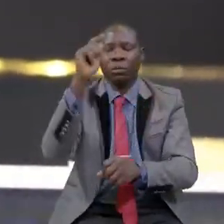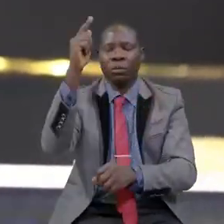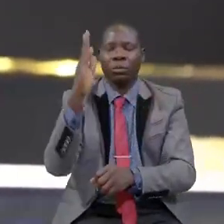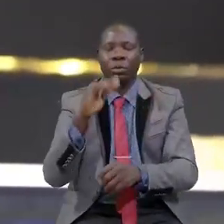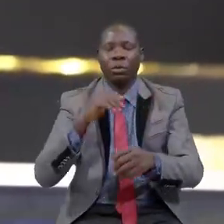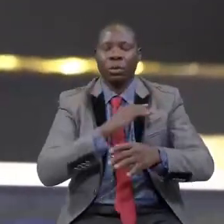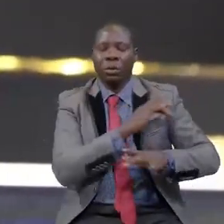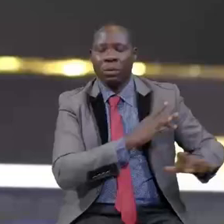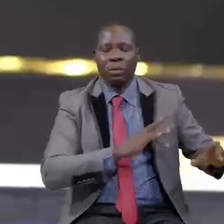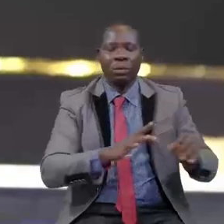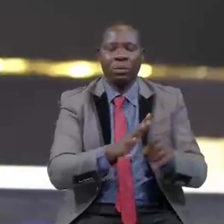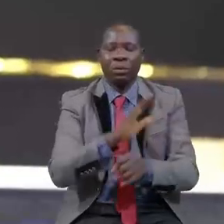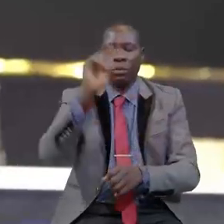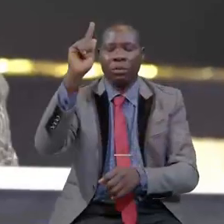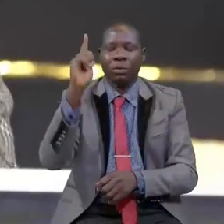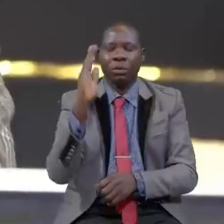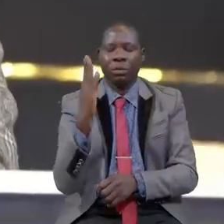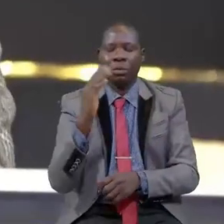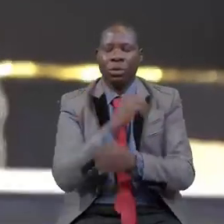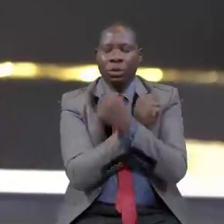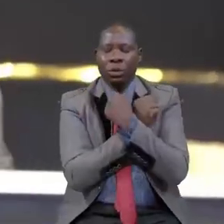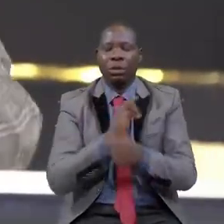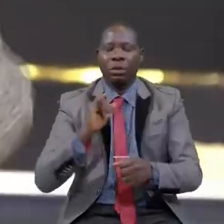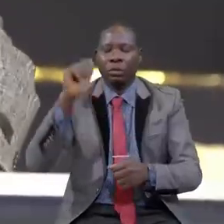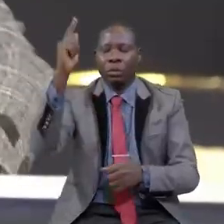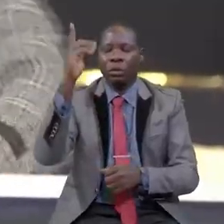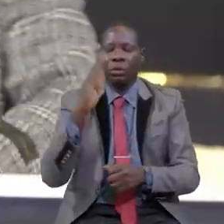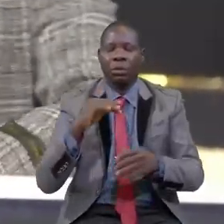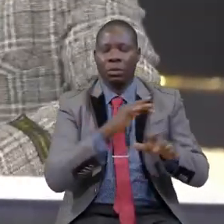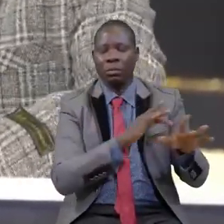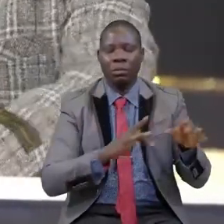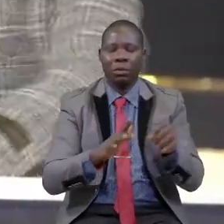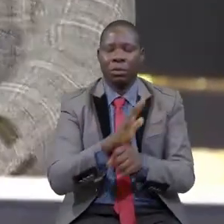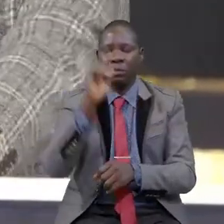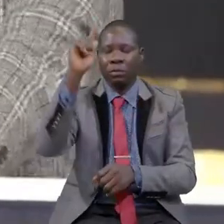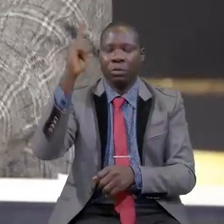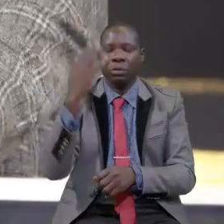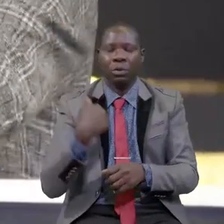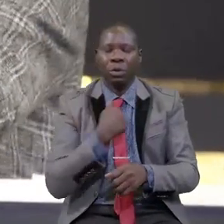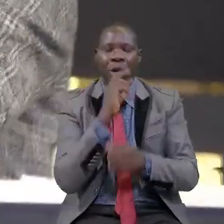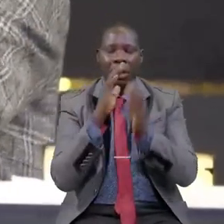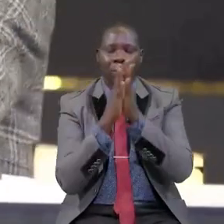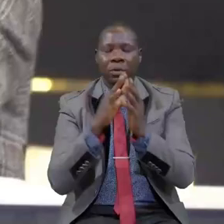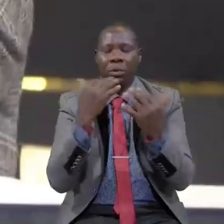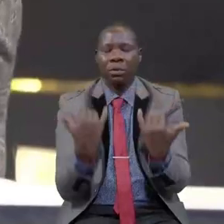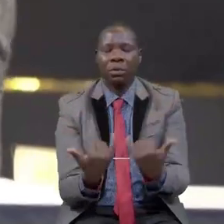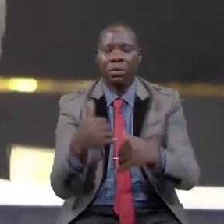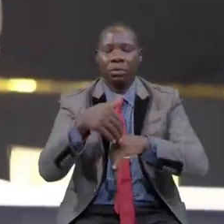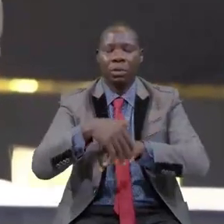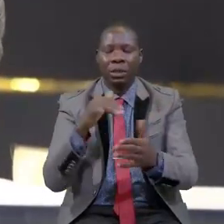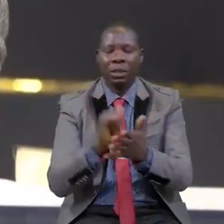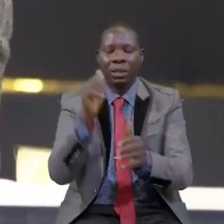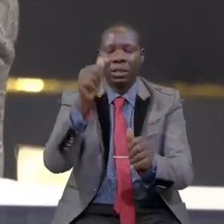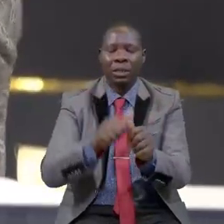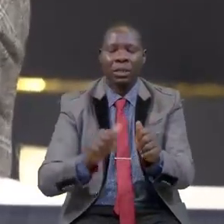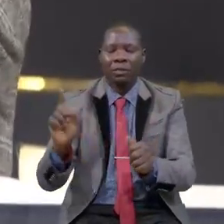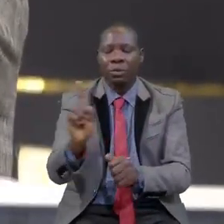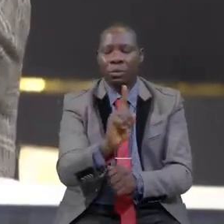Dieu compatissant, Dieu aimable, Dieu miséricordieux, nous prions ce soir que chacun